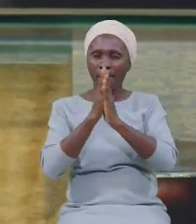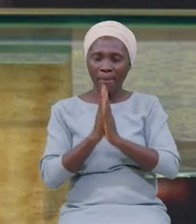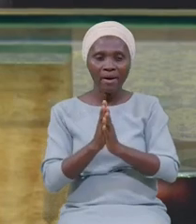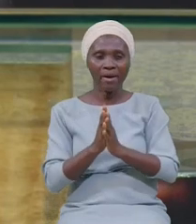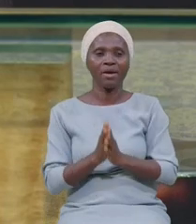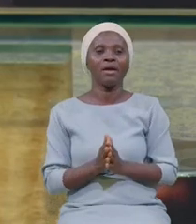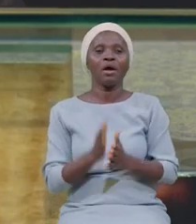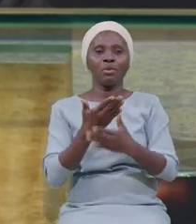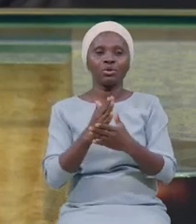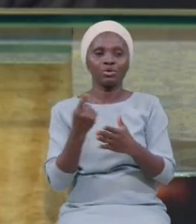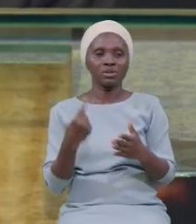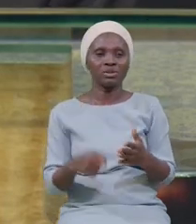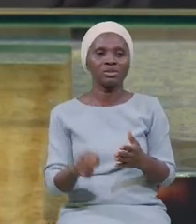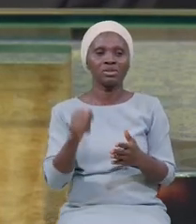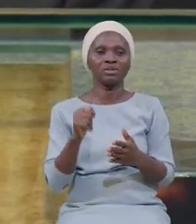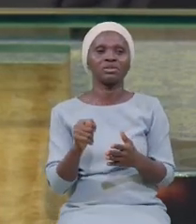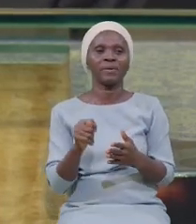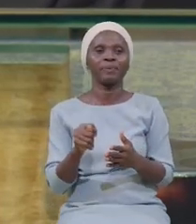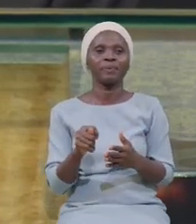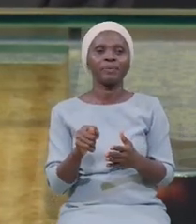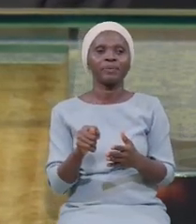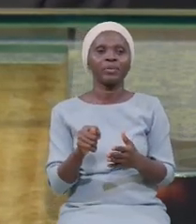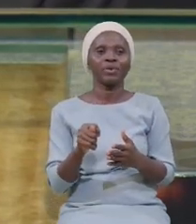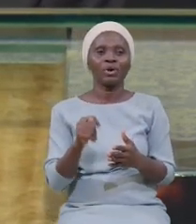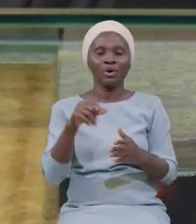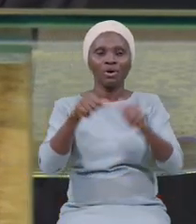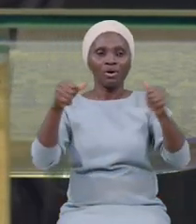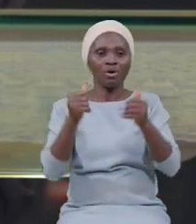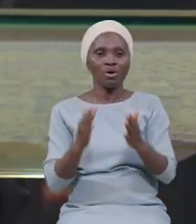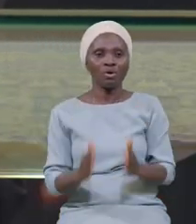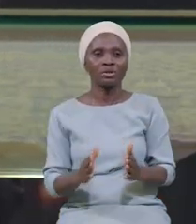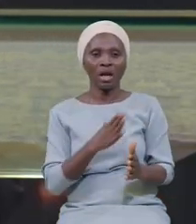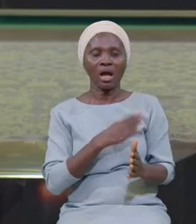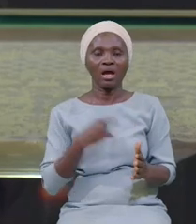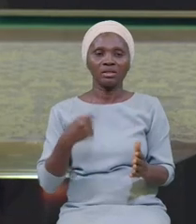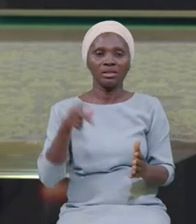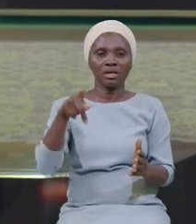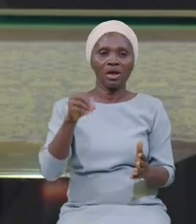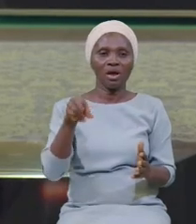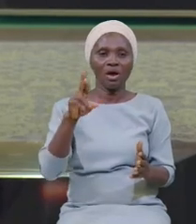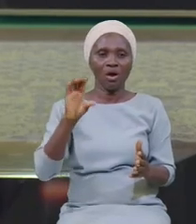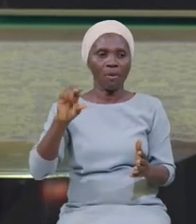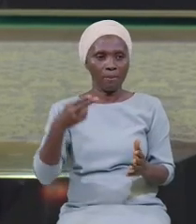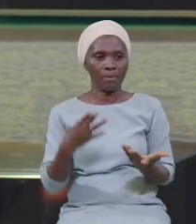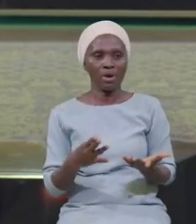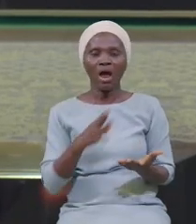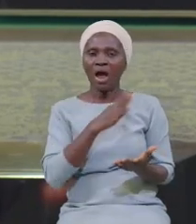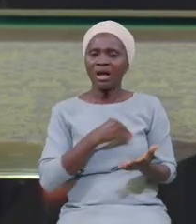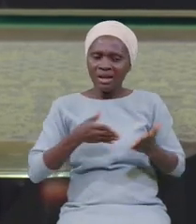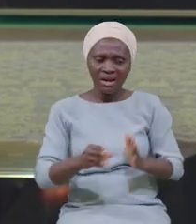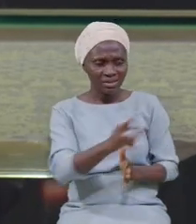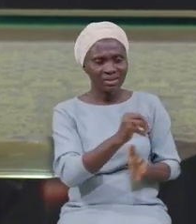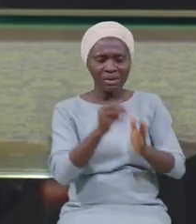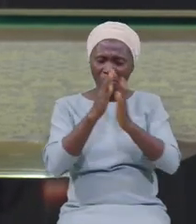Serviteurs de l'Éternel, et qu'ils disent, Éternel, épargne ton peuple, ne livre pas